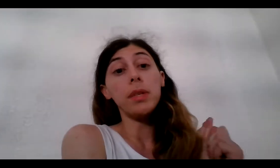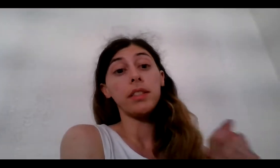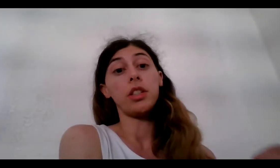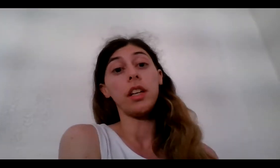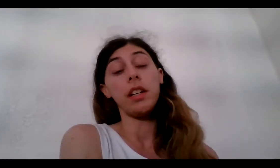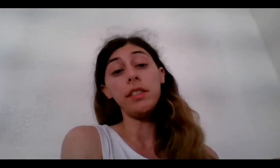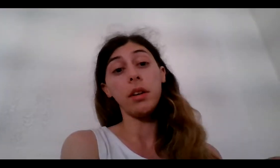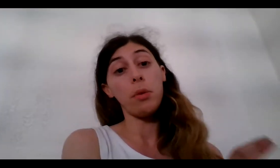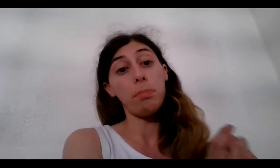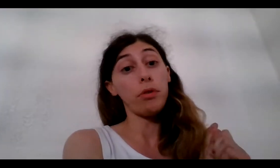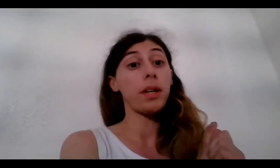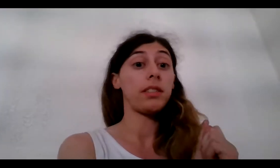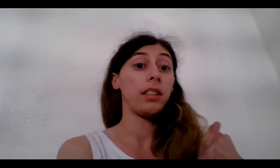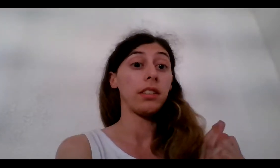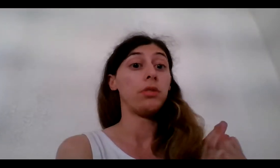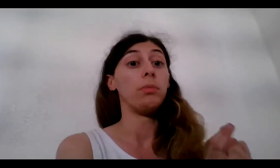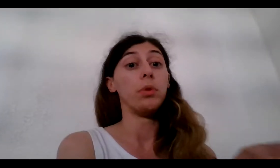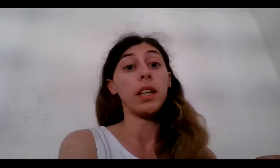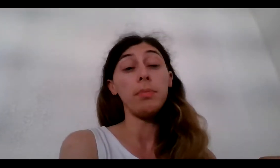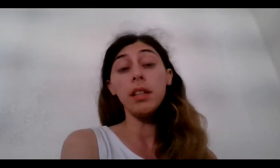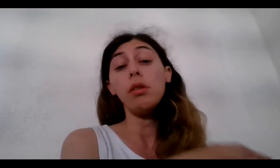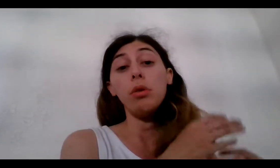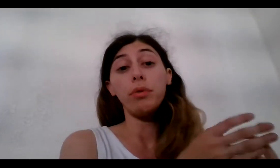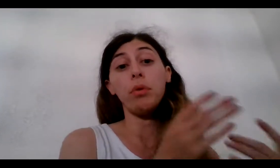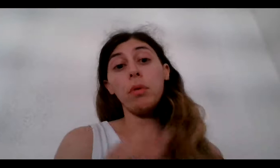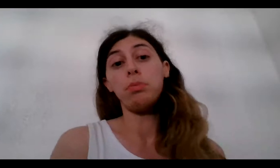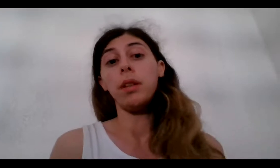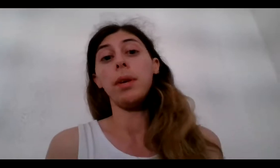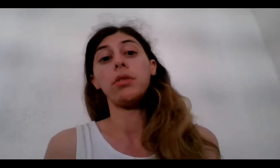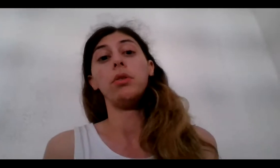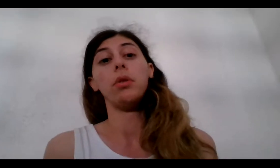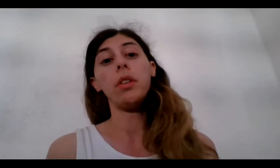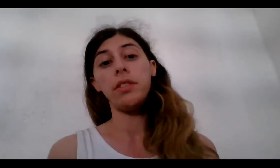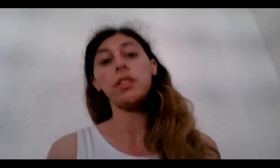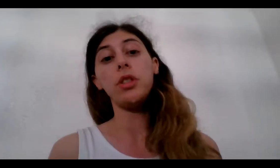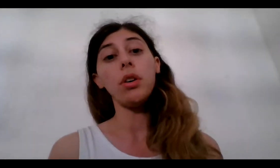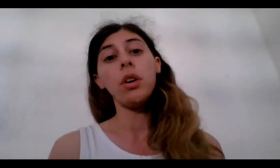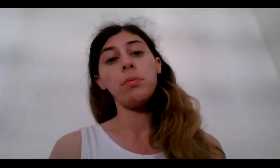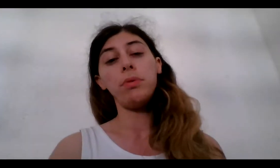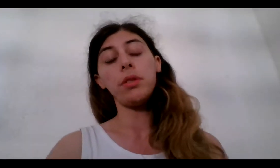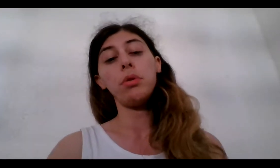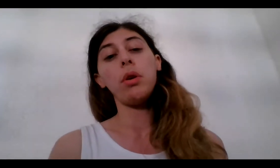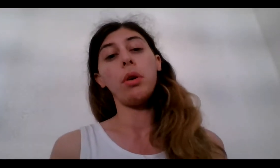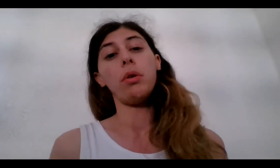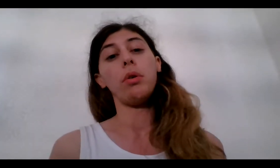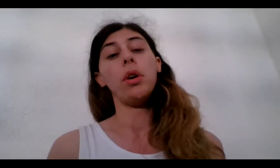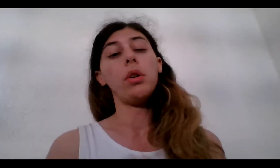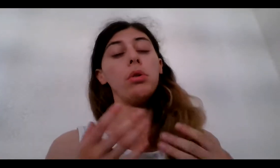les médecins généralistes peuvent prescrire des hormonothérapies. Ils le font pour les personnes cisgenres, puisque